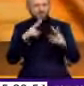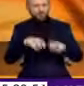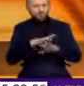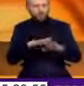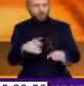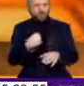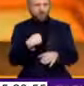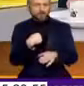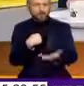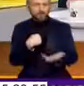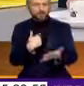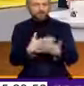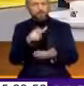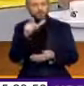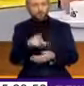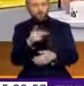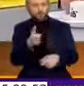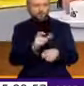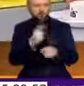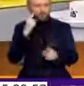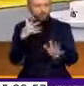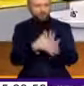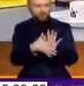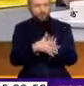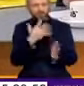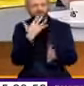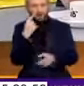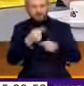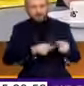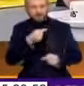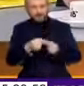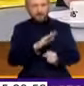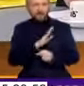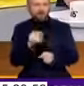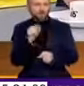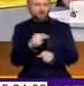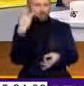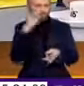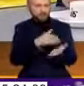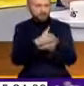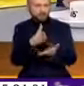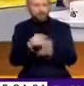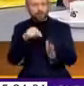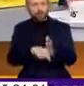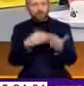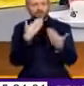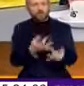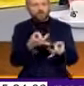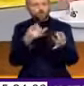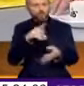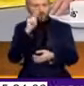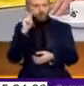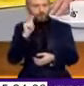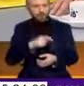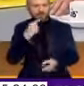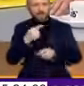тому що я якби людина, яка більше розуміється в національних традиціях, а не в цих модних течіях. І суть звернення дуже проста. Україна